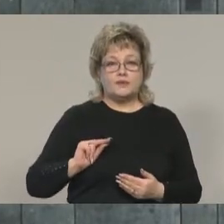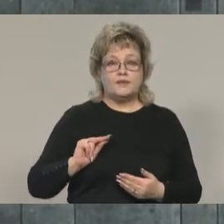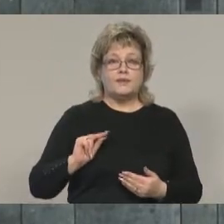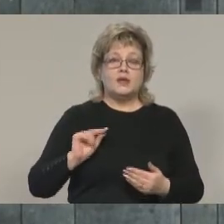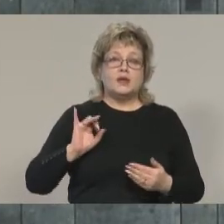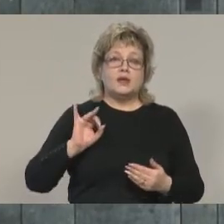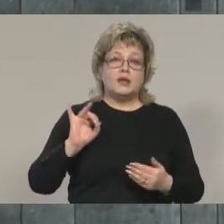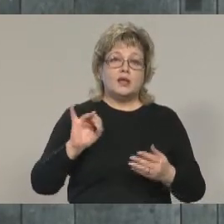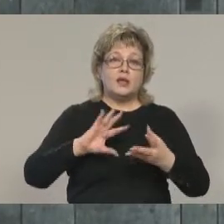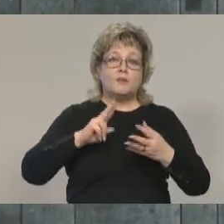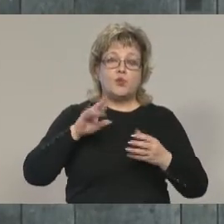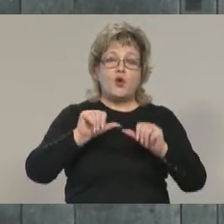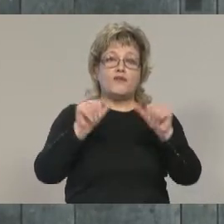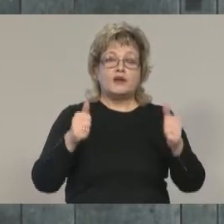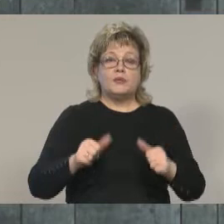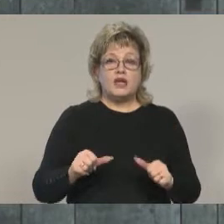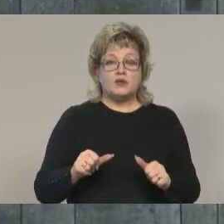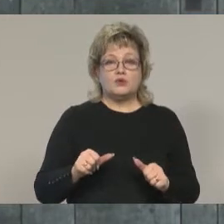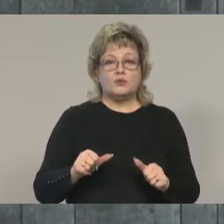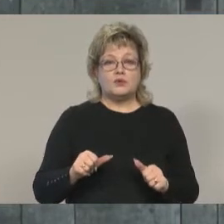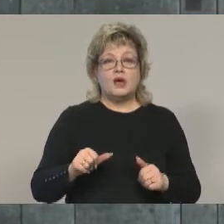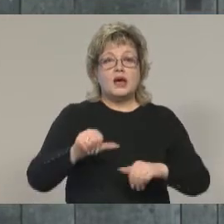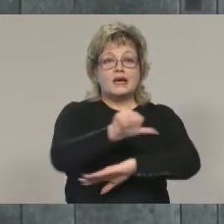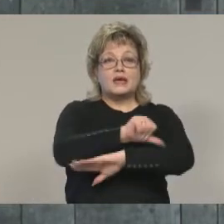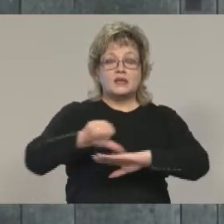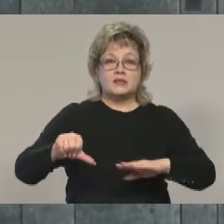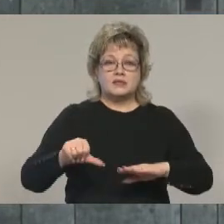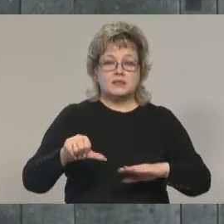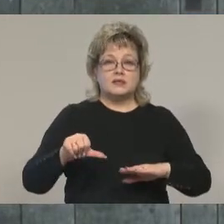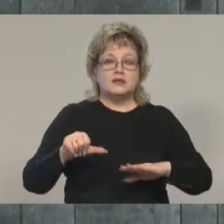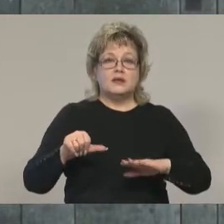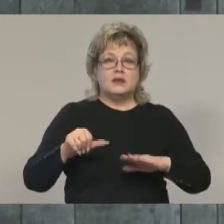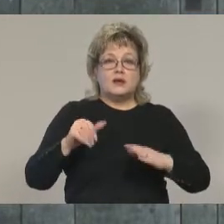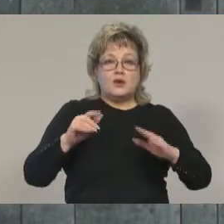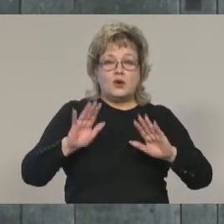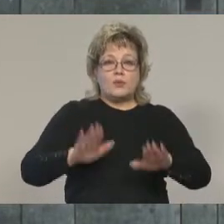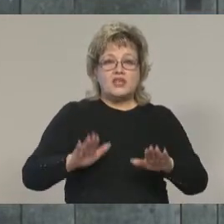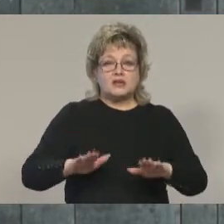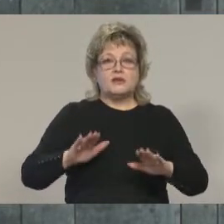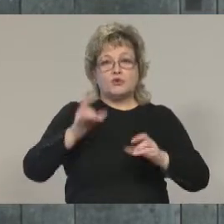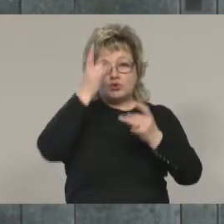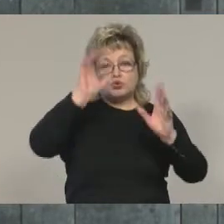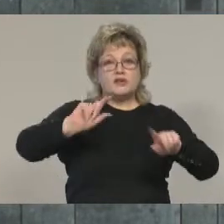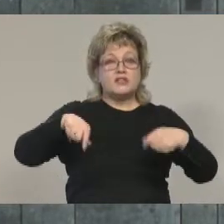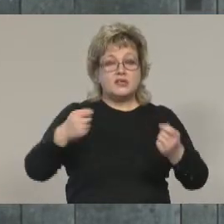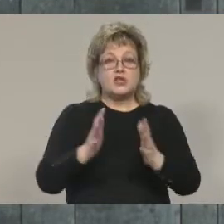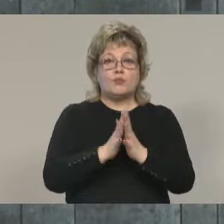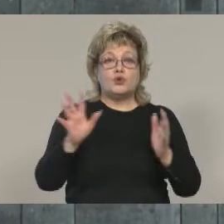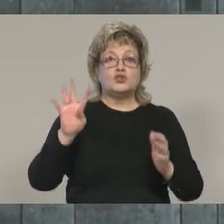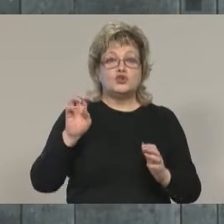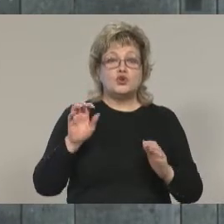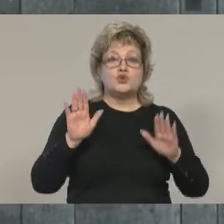по оформлению границ объектов культурного наследия, более 400, и